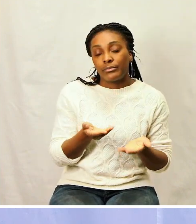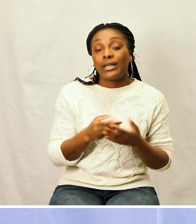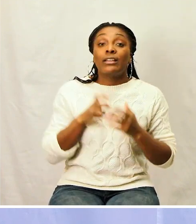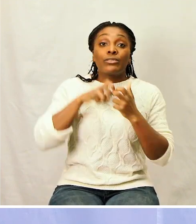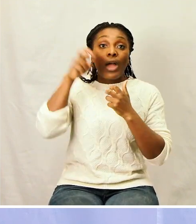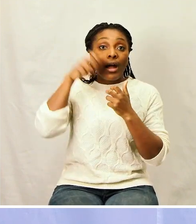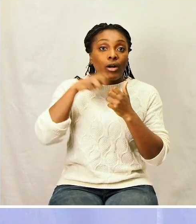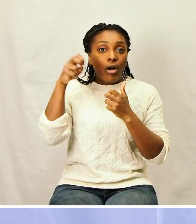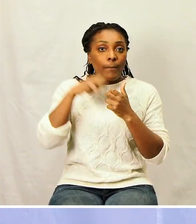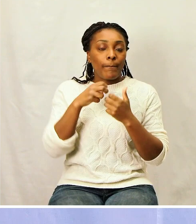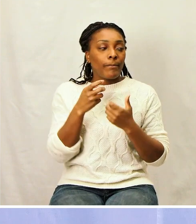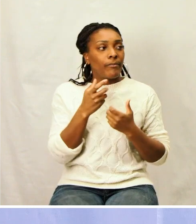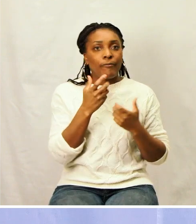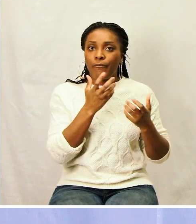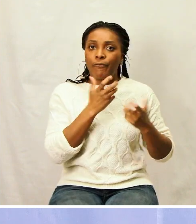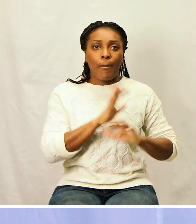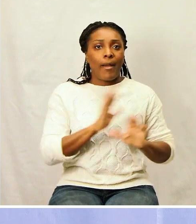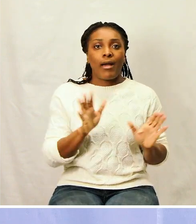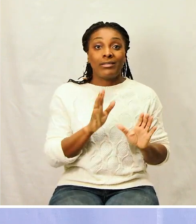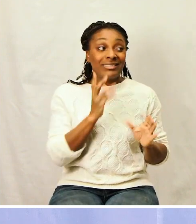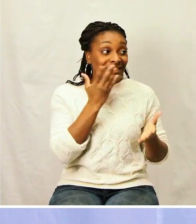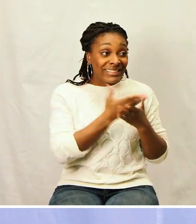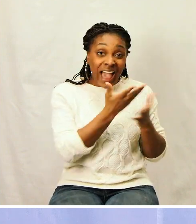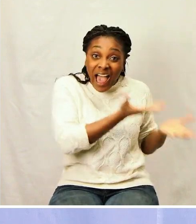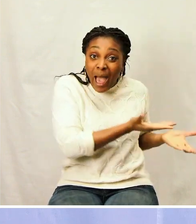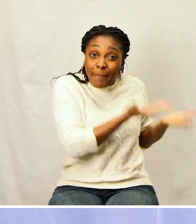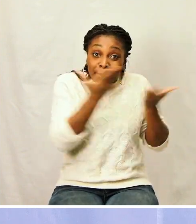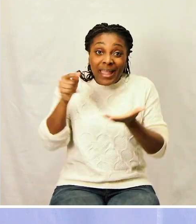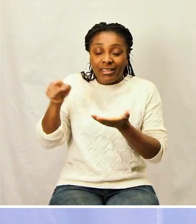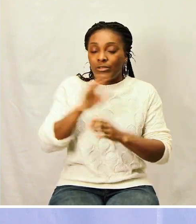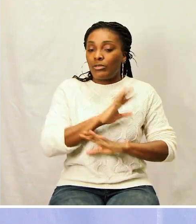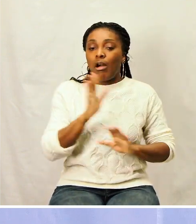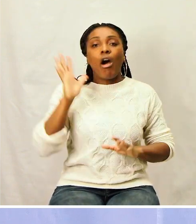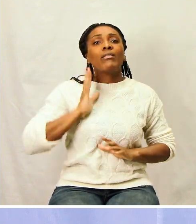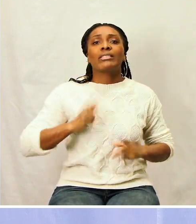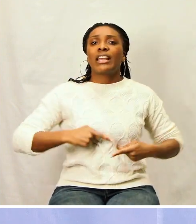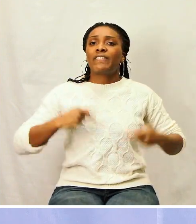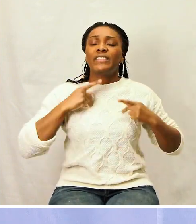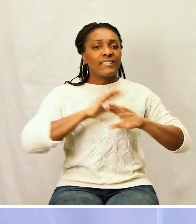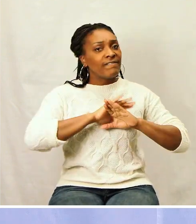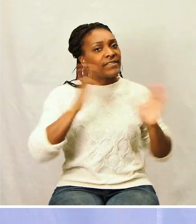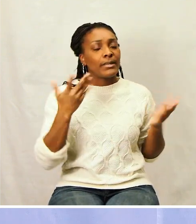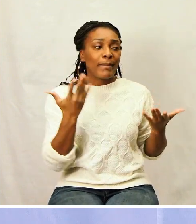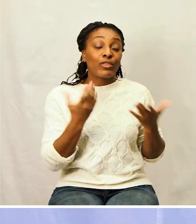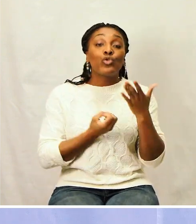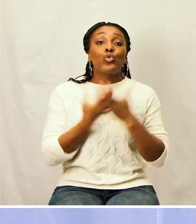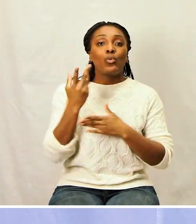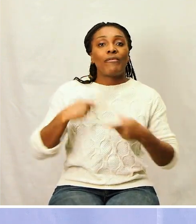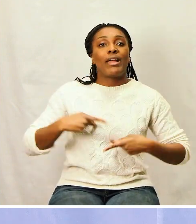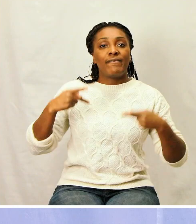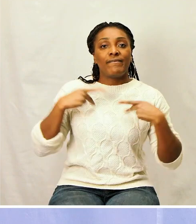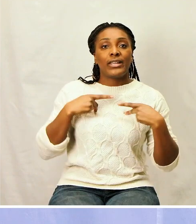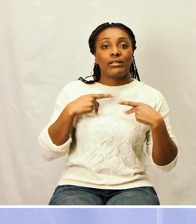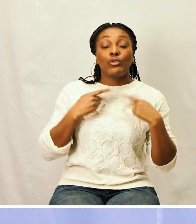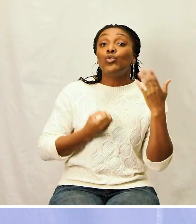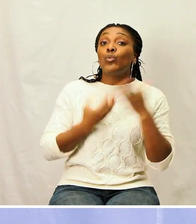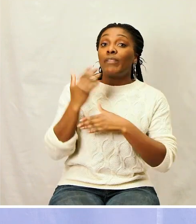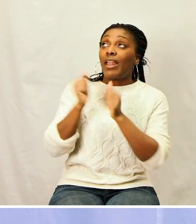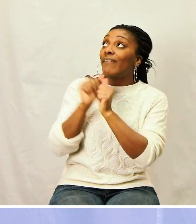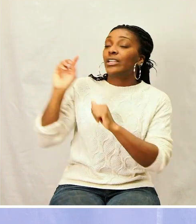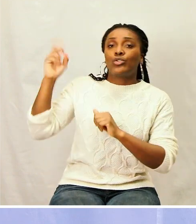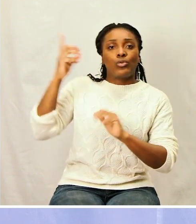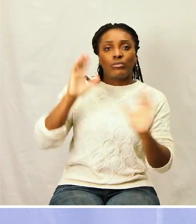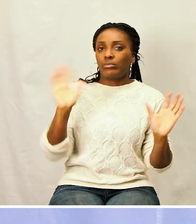Jacob et bien veut couper court avec tout cela à dire ça c'est de notre ancienne vie et on doit rentrer dans une nouvelle vie une nouvelle dimension avec